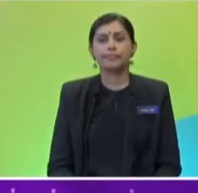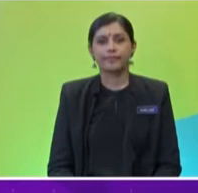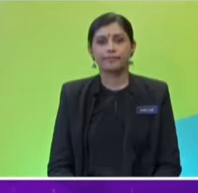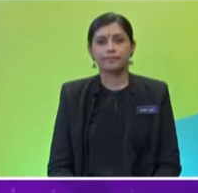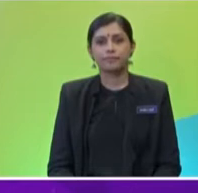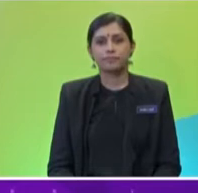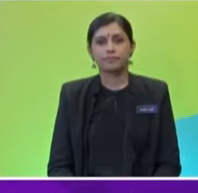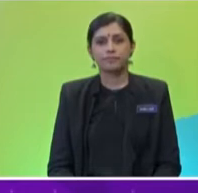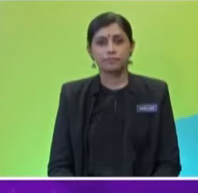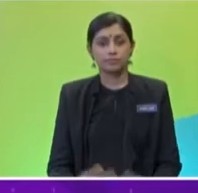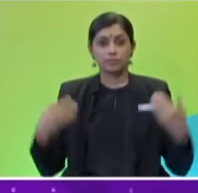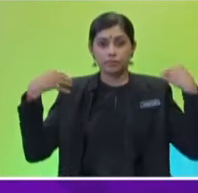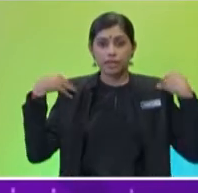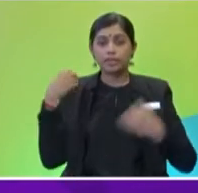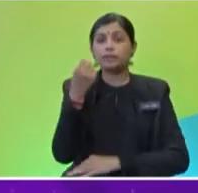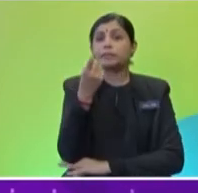Ada berapa?